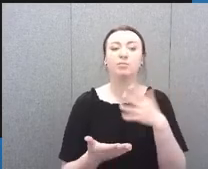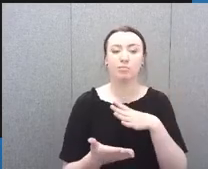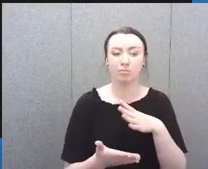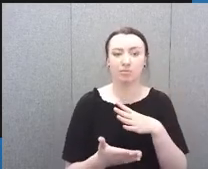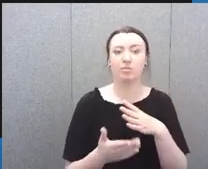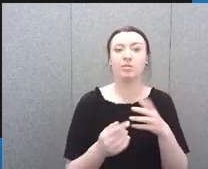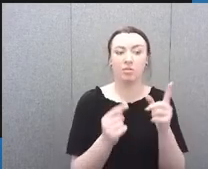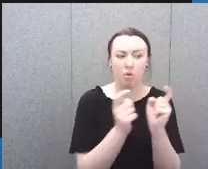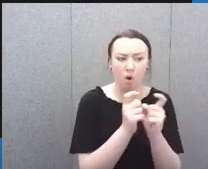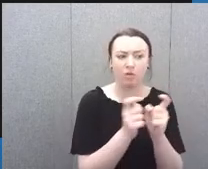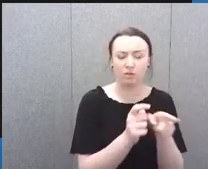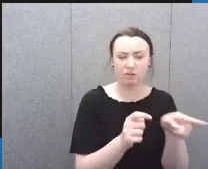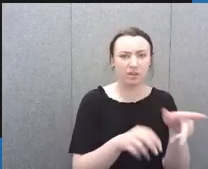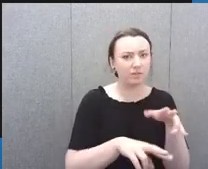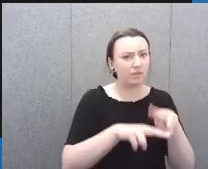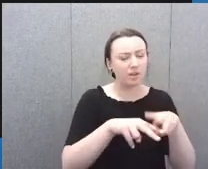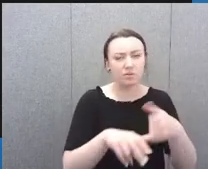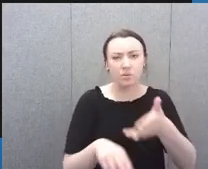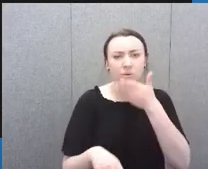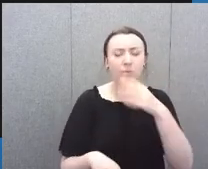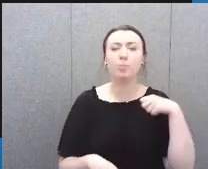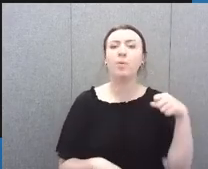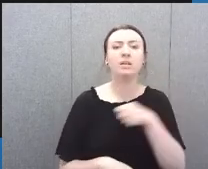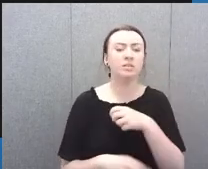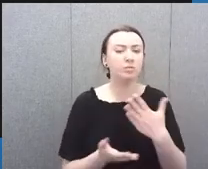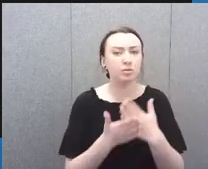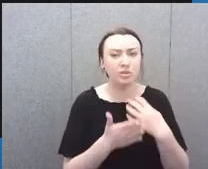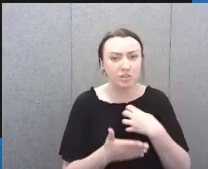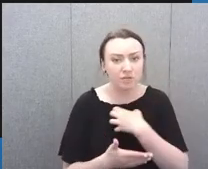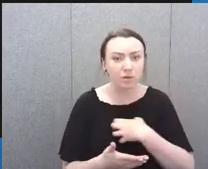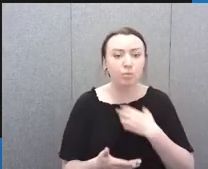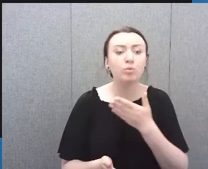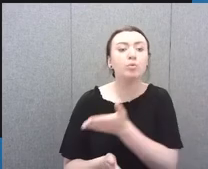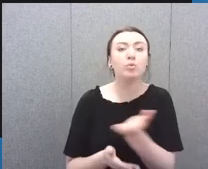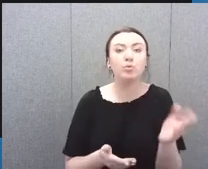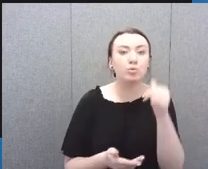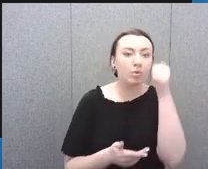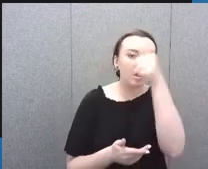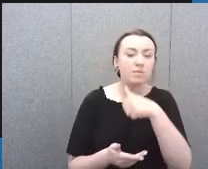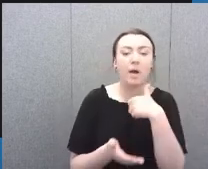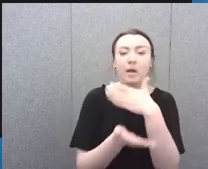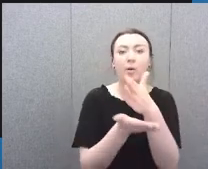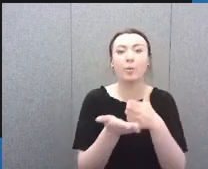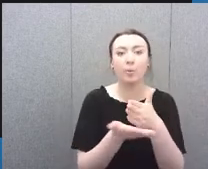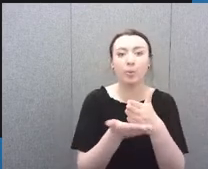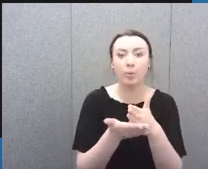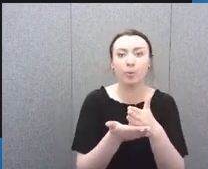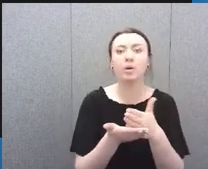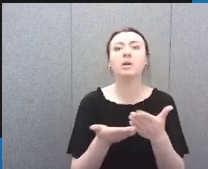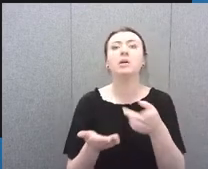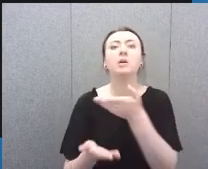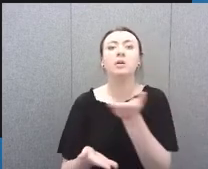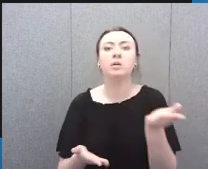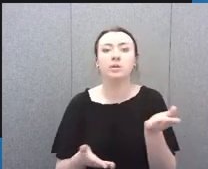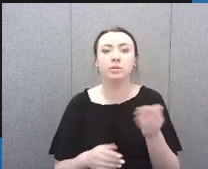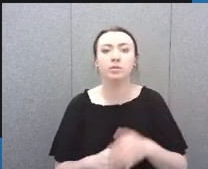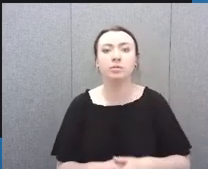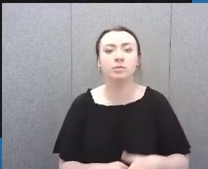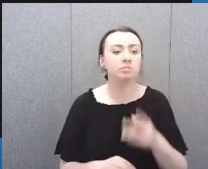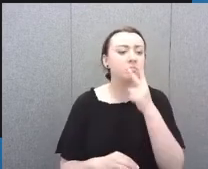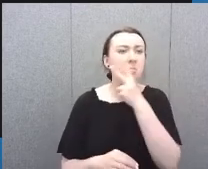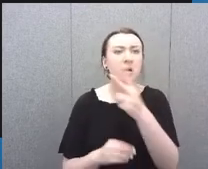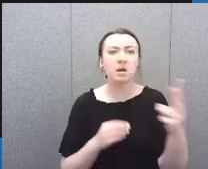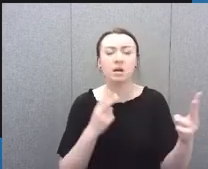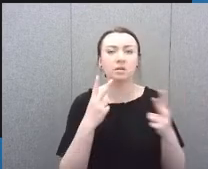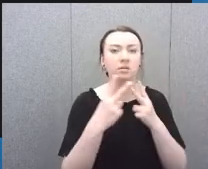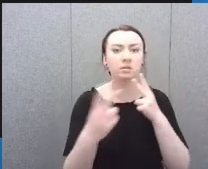принесен напрямую из зоны конфликта. Он очень важен для нас. Ваш личный опыт, ваше личное мнение,